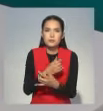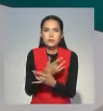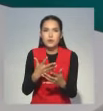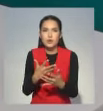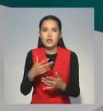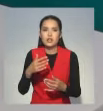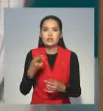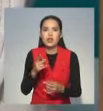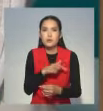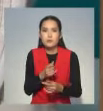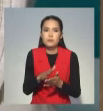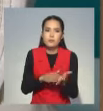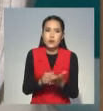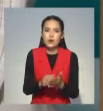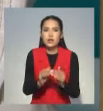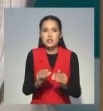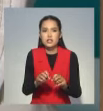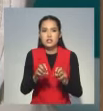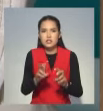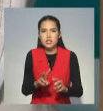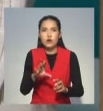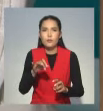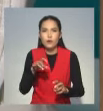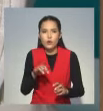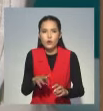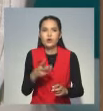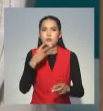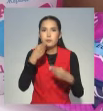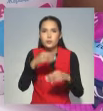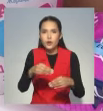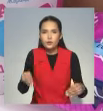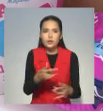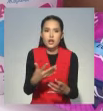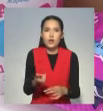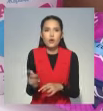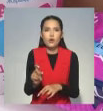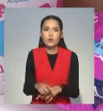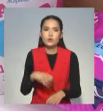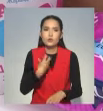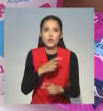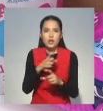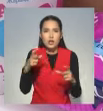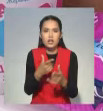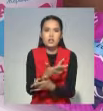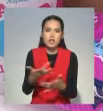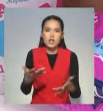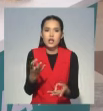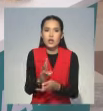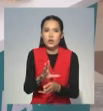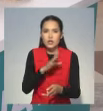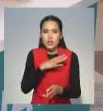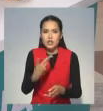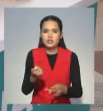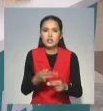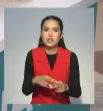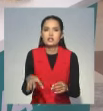от насекомых, маски, носки больших размеров, ветошь и продукты питания. Все это нужно для огнеборцев, которые шестые сутки, день и